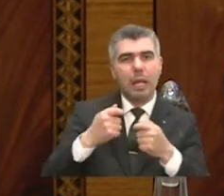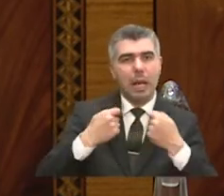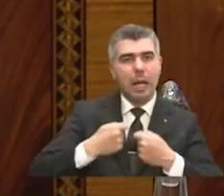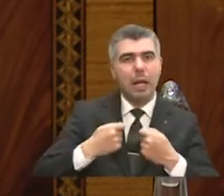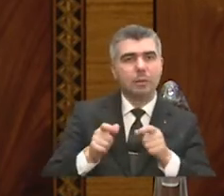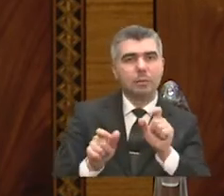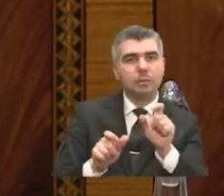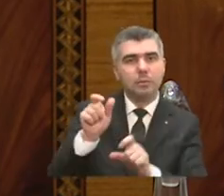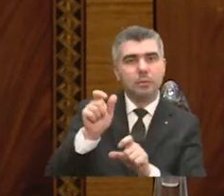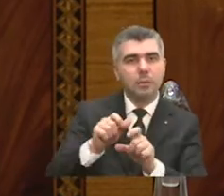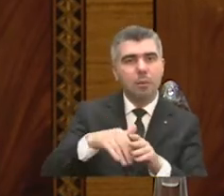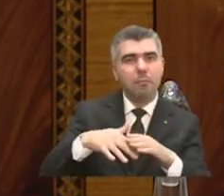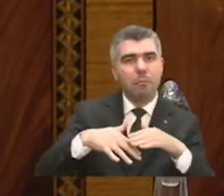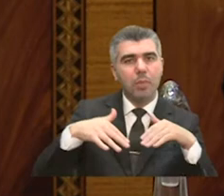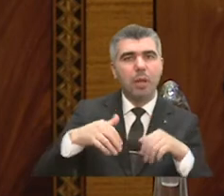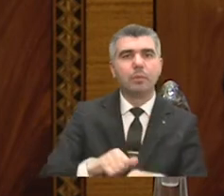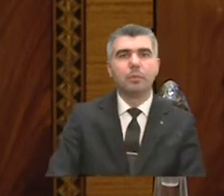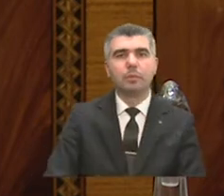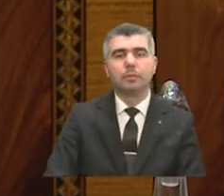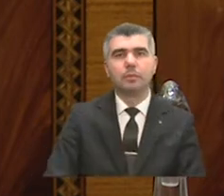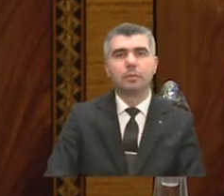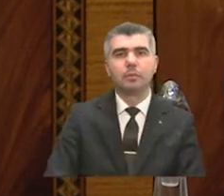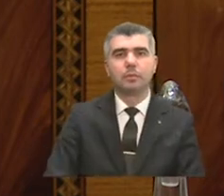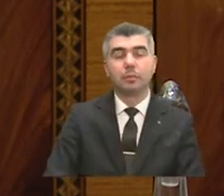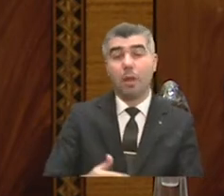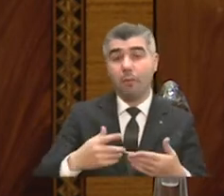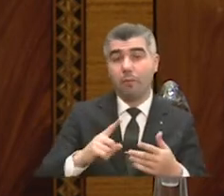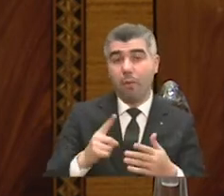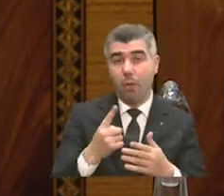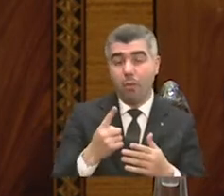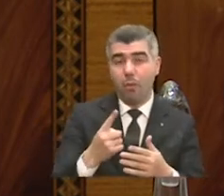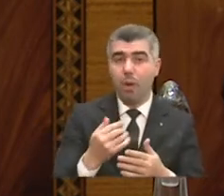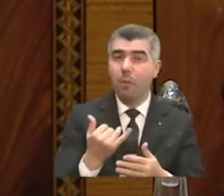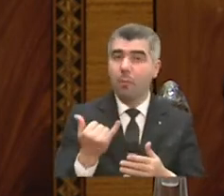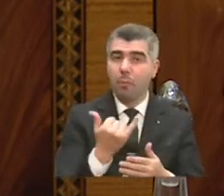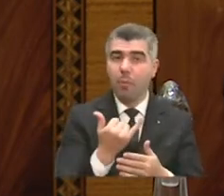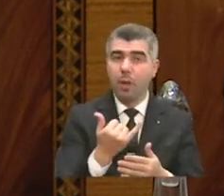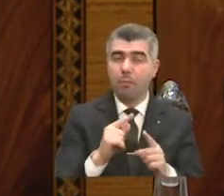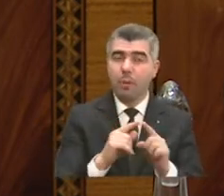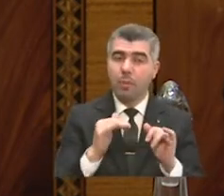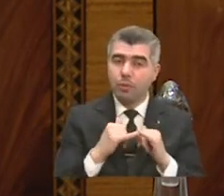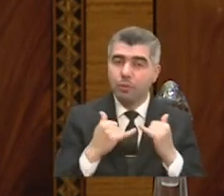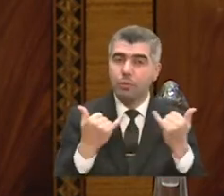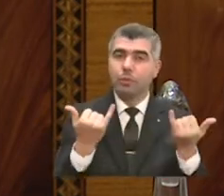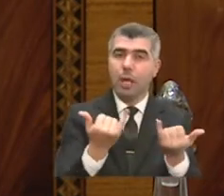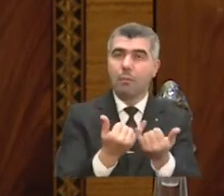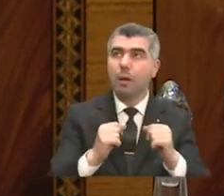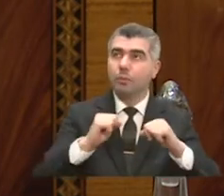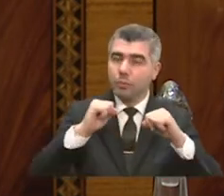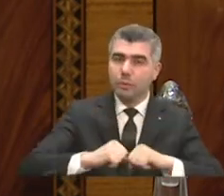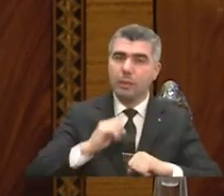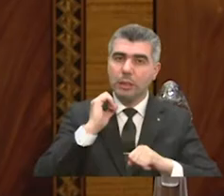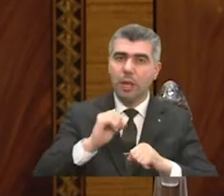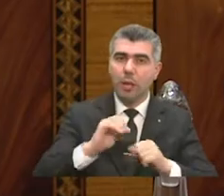Messieurs les Présidents, Mesdames et Messieurs les parlementaires, je voudrais